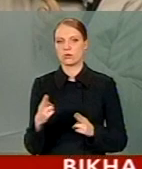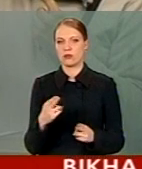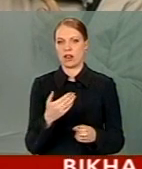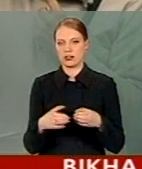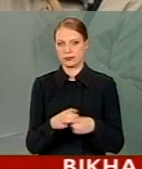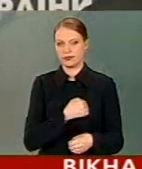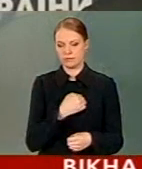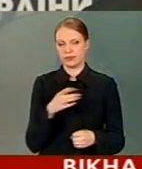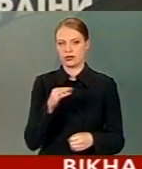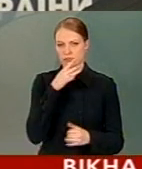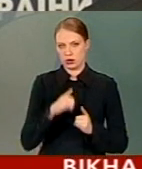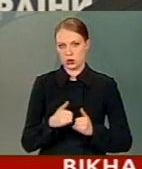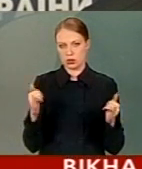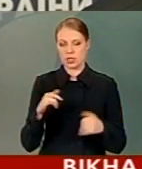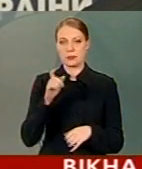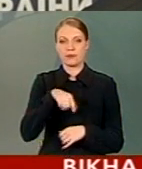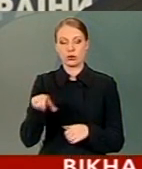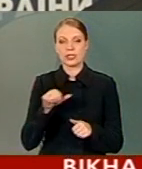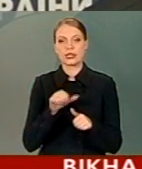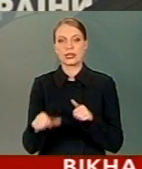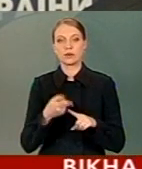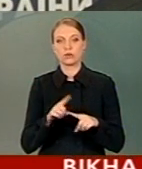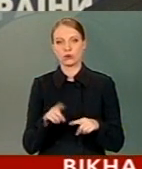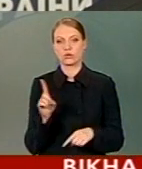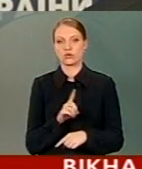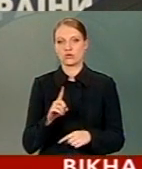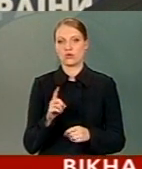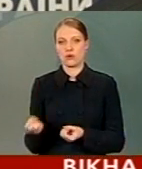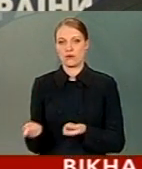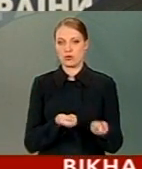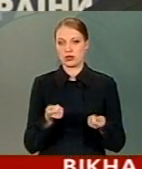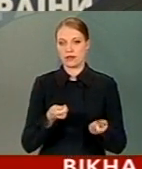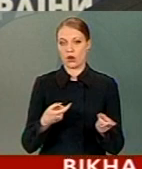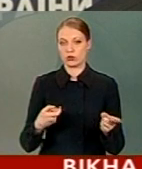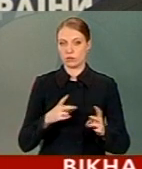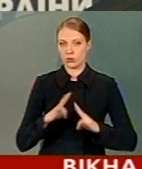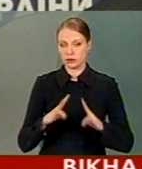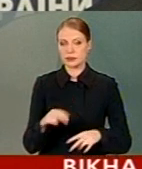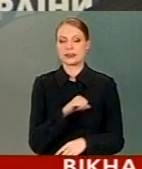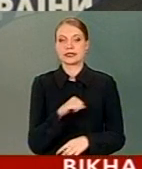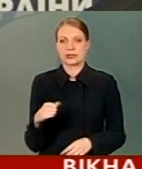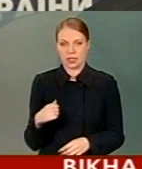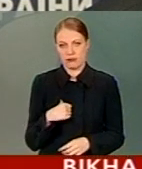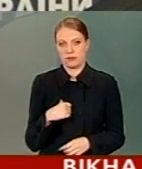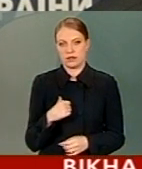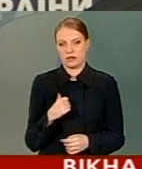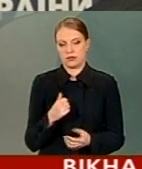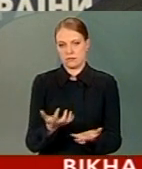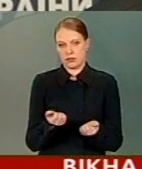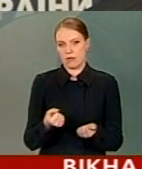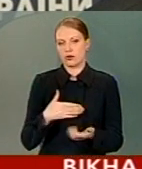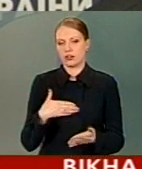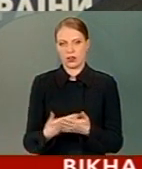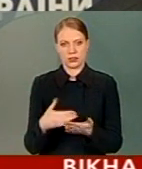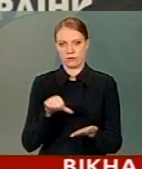невпинно зростає. Вони, крім того, що поставляють зброю сепаратистам, самі безпосередньо приймають